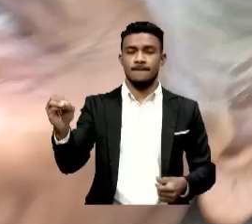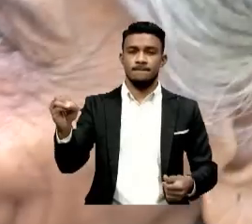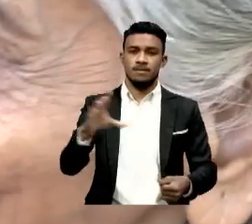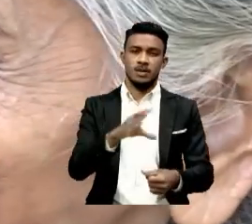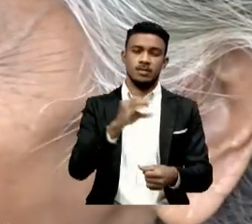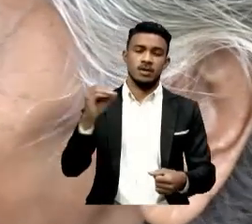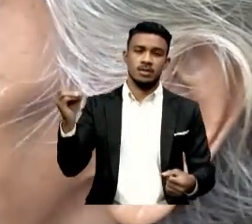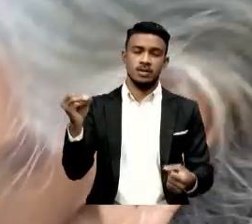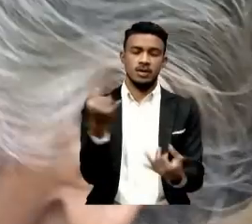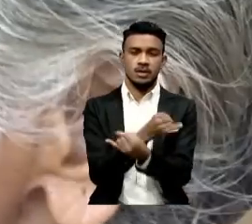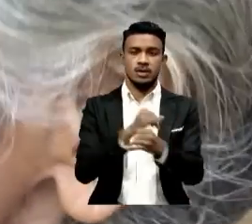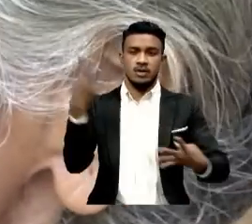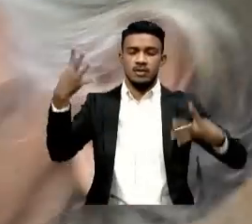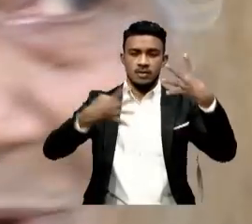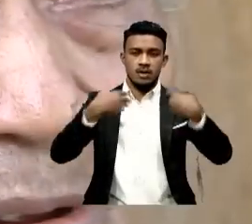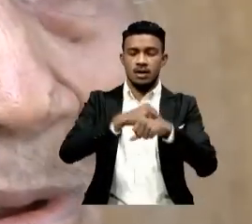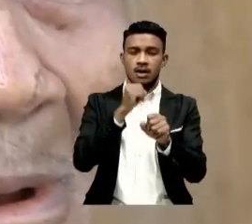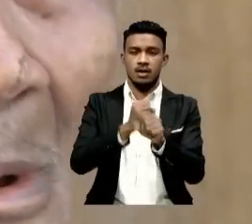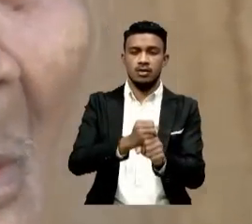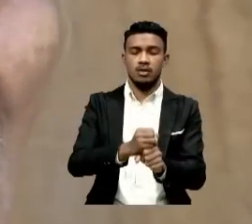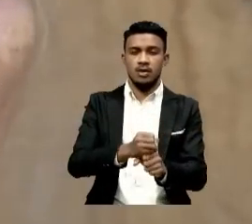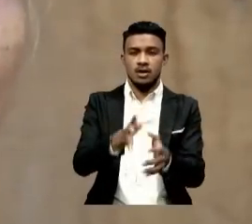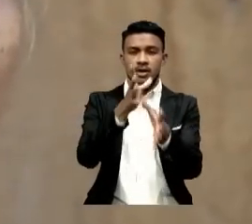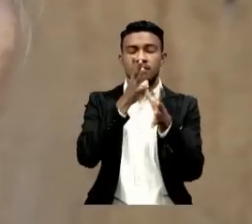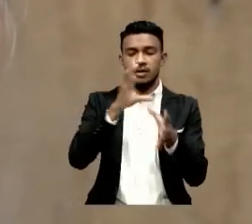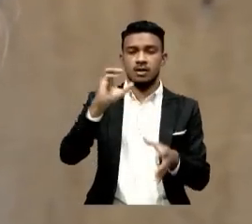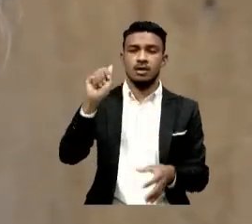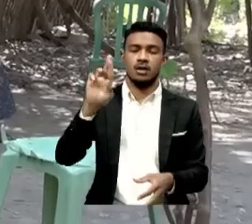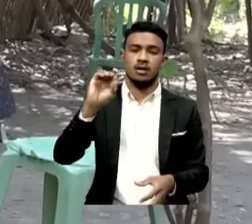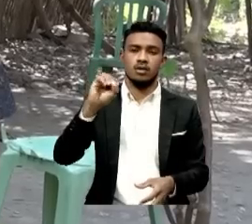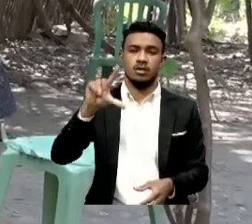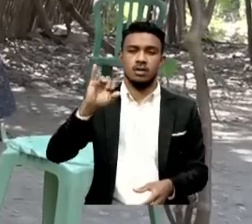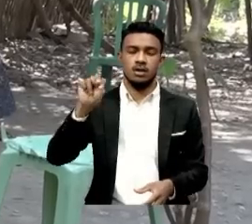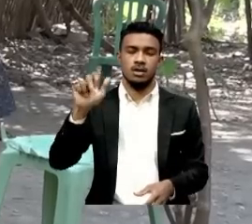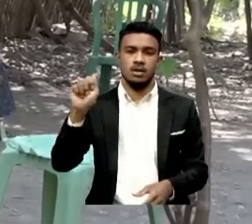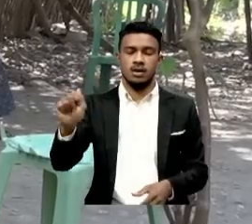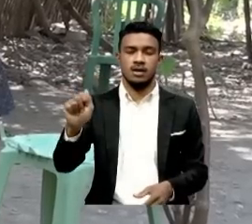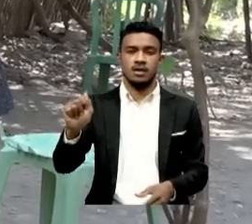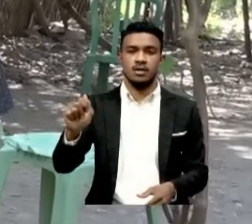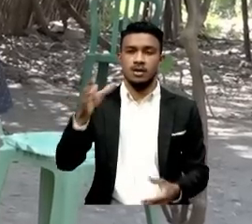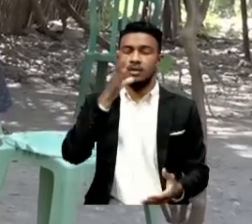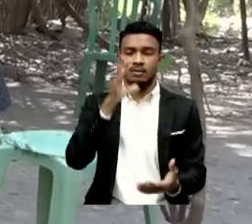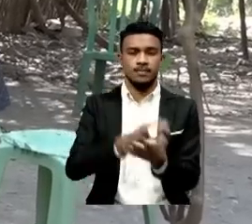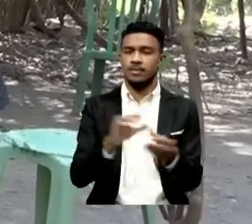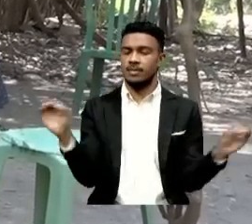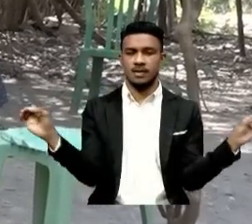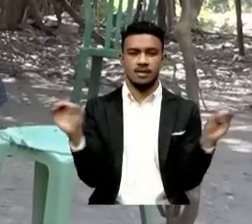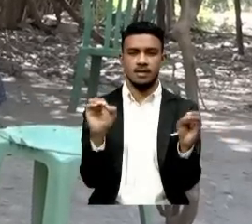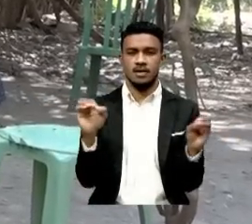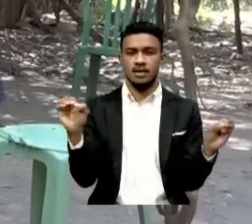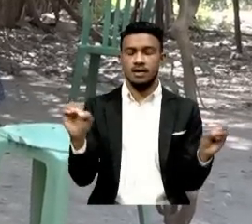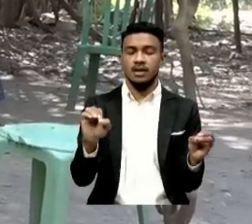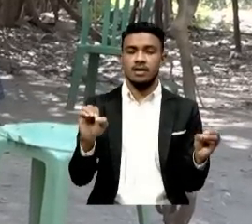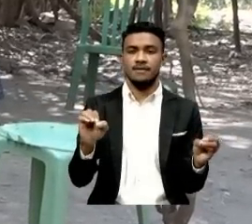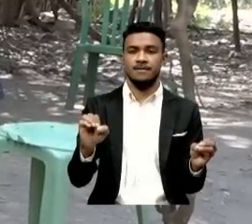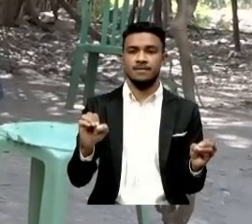ukun rasikang halo avo Carolina decide atu Moris Mesa lakohi kabeng. Ia fating ne avo halau